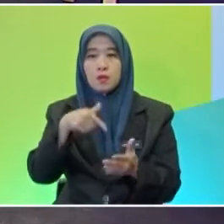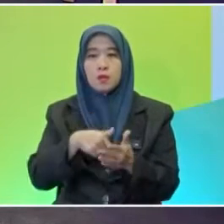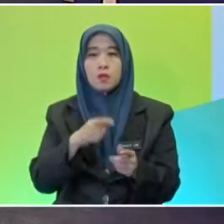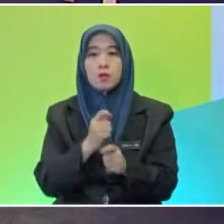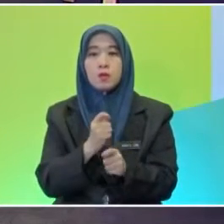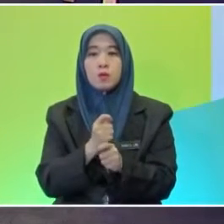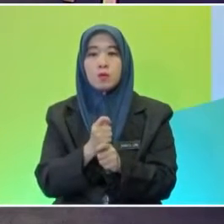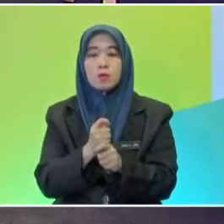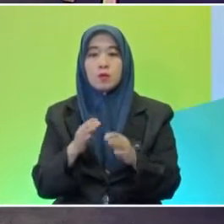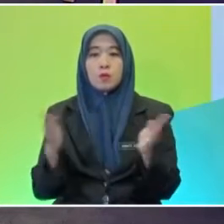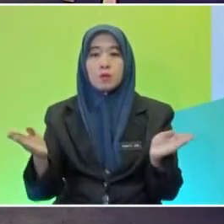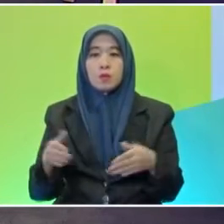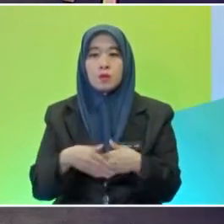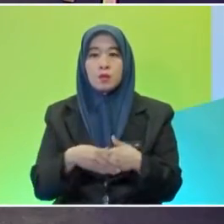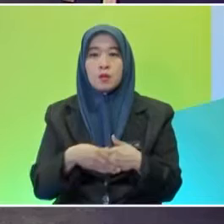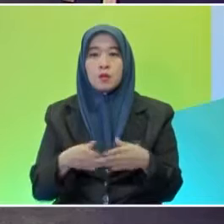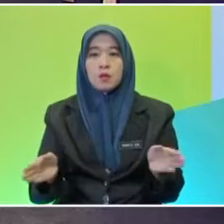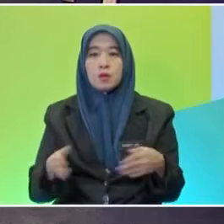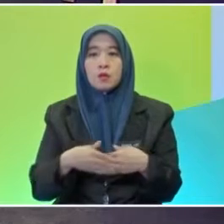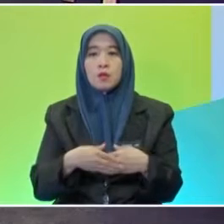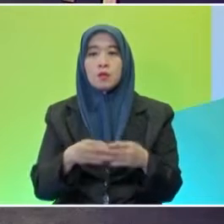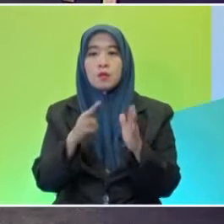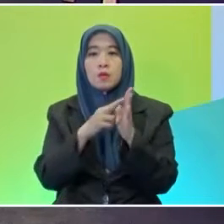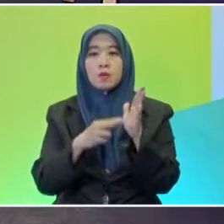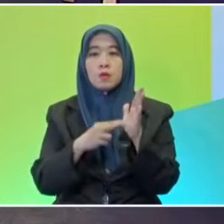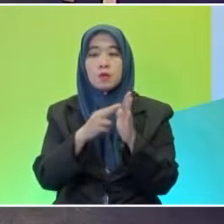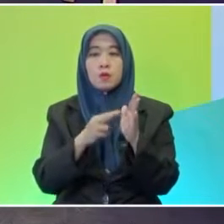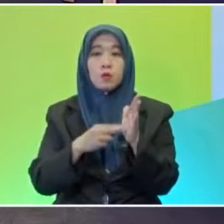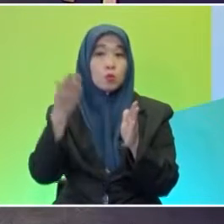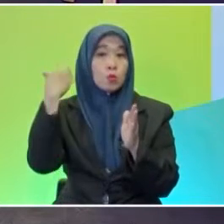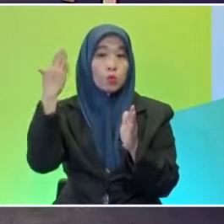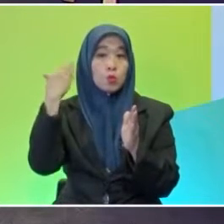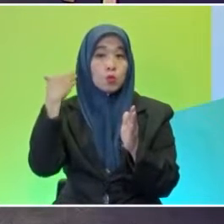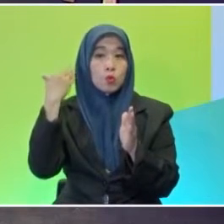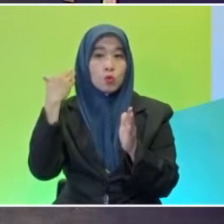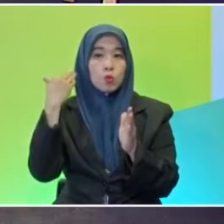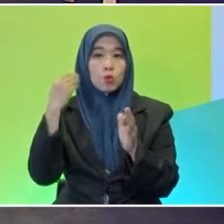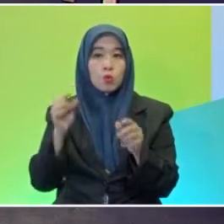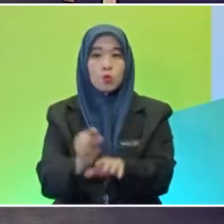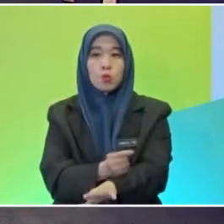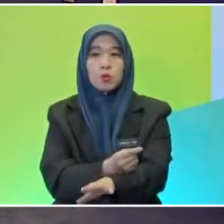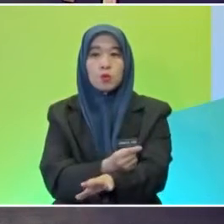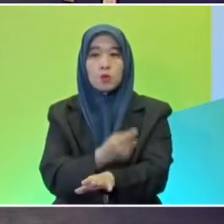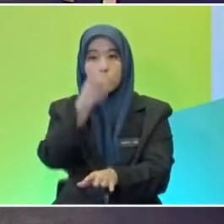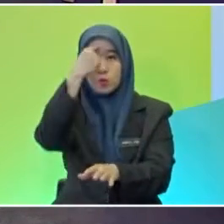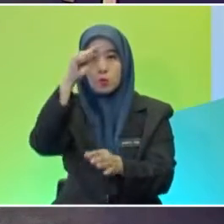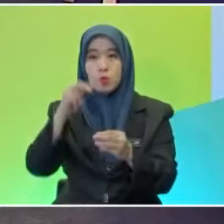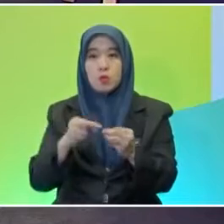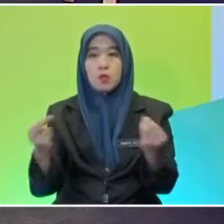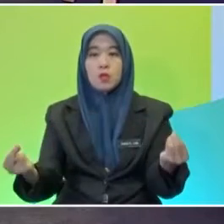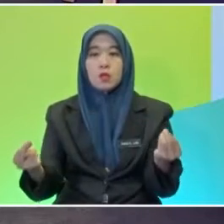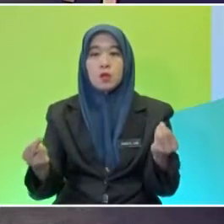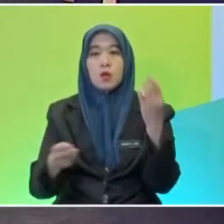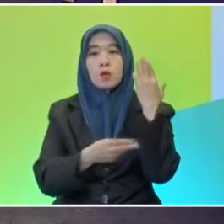bahasa perundangan kalau dulu bahasa lain digunakan dalam naskah hukum Kanjeng Melaka yang merupakan panduan undang-undang dalam sistem pencak Piran